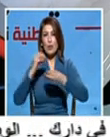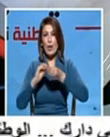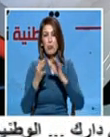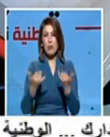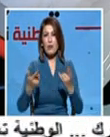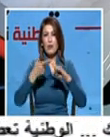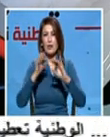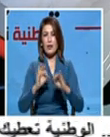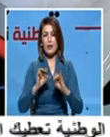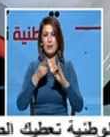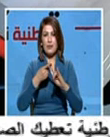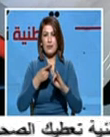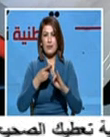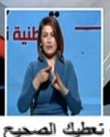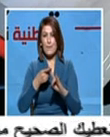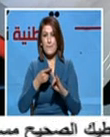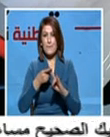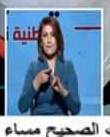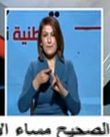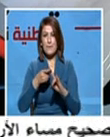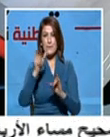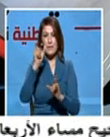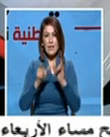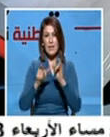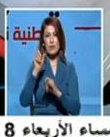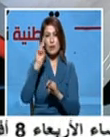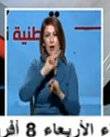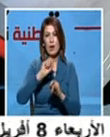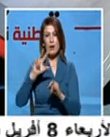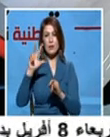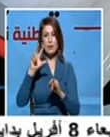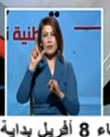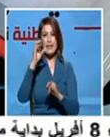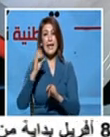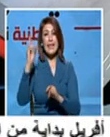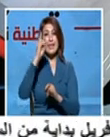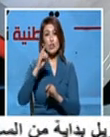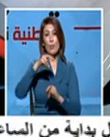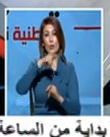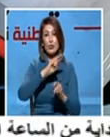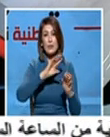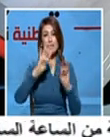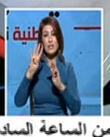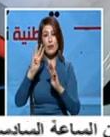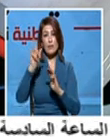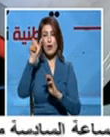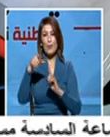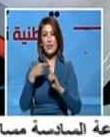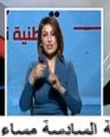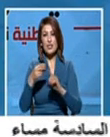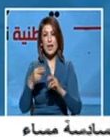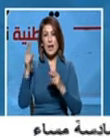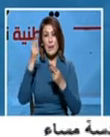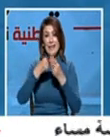اللي فات الفعاليه نتاعها 31 ديسمبر 2019 تم تجديد بصفة آلية حتى يكشل